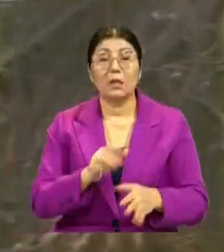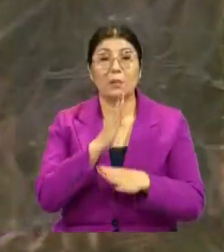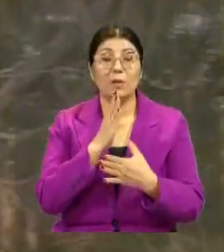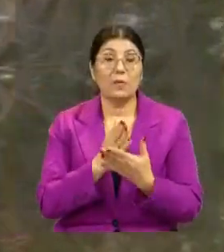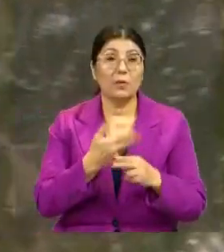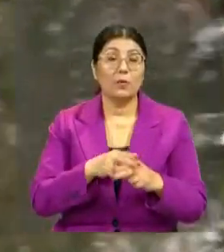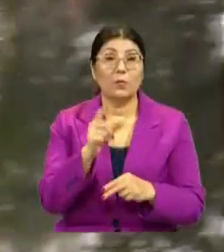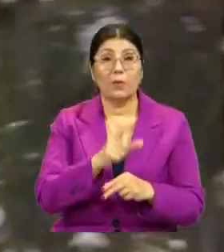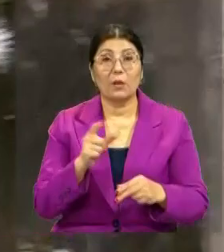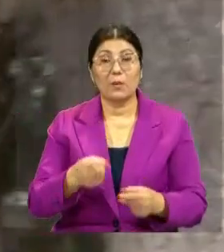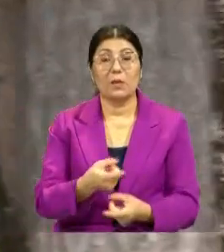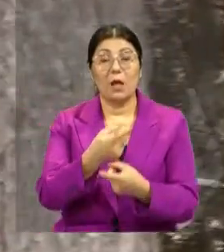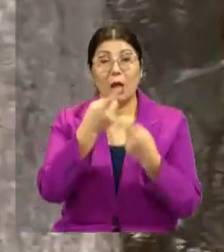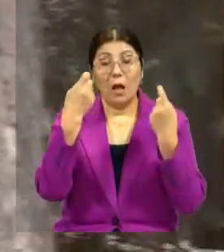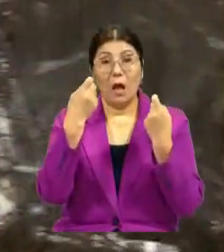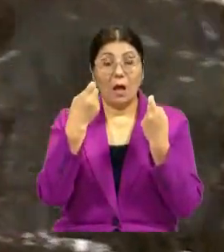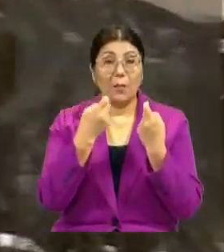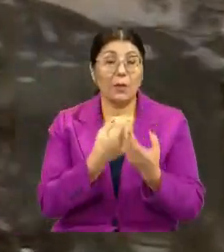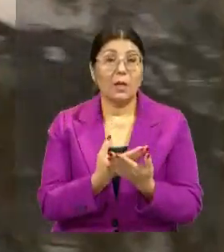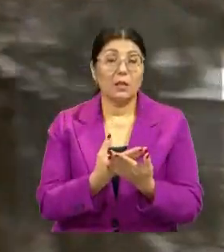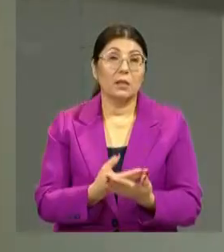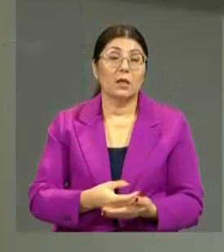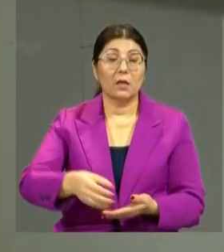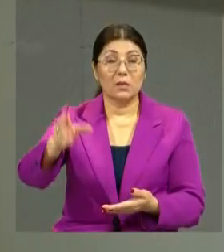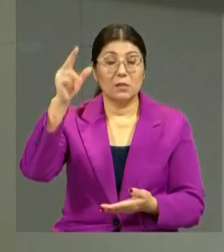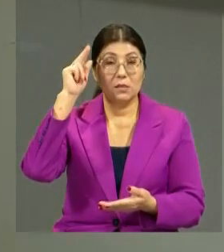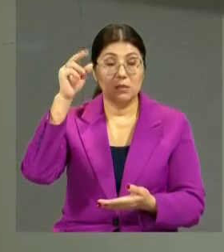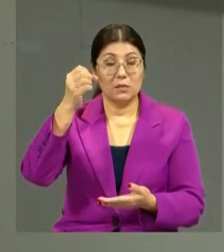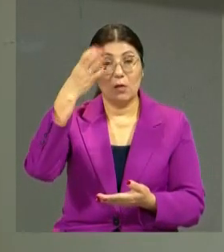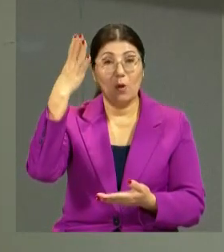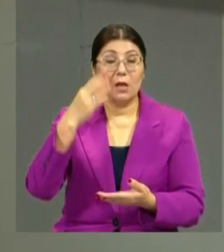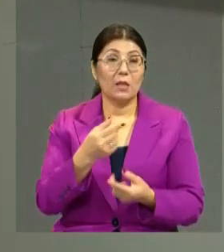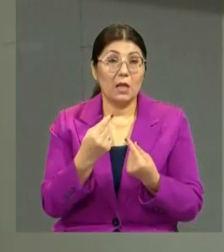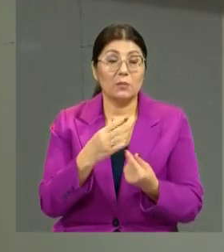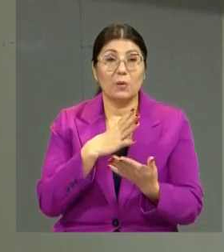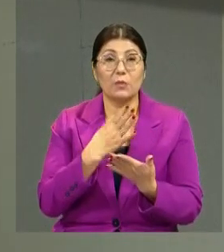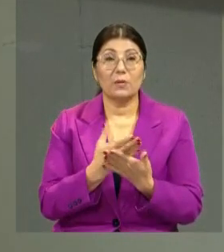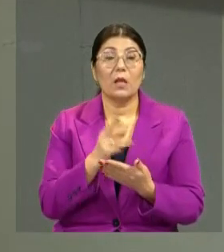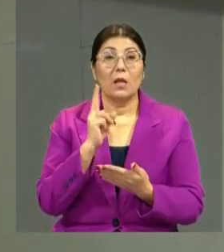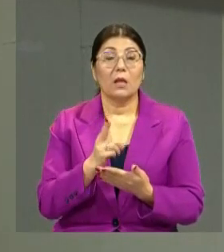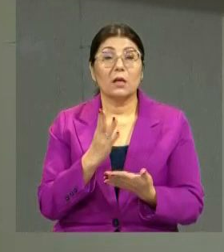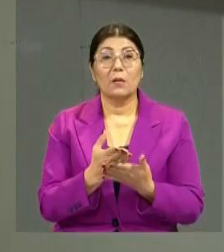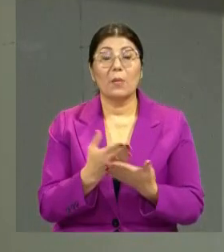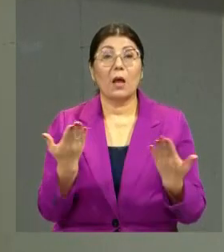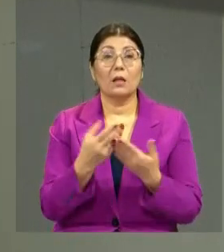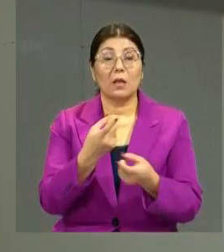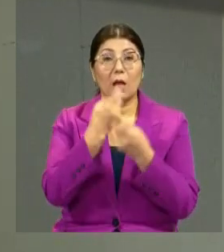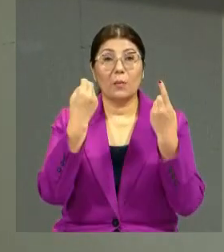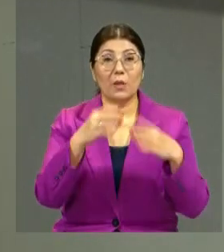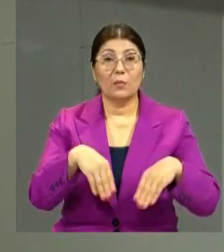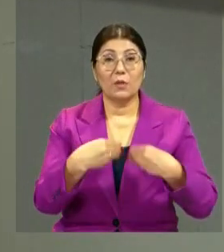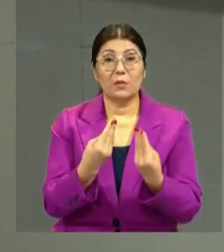бәрі халықтың ақпараттық сауатының аздығынан болып жатады. Кім екен, қалай, қандай курс беріп жатыр екен, қандай ақпарат беріп жатыр деген